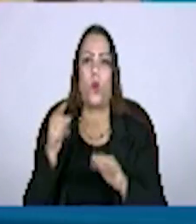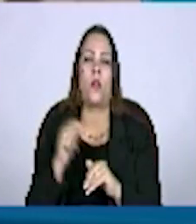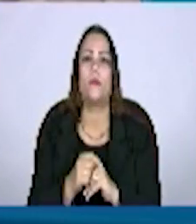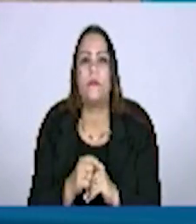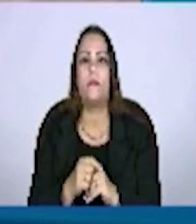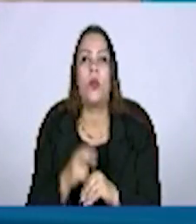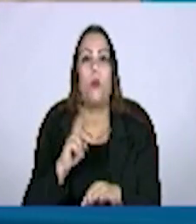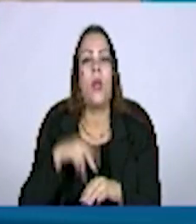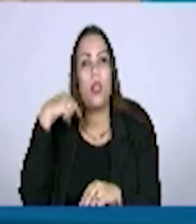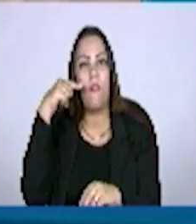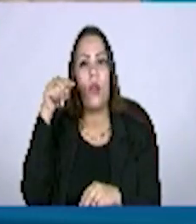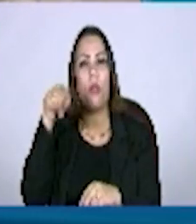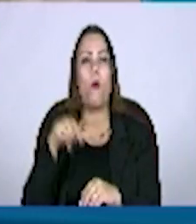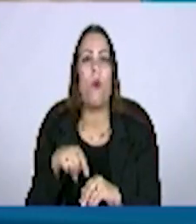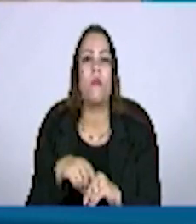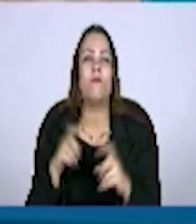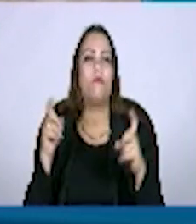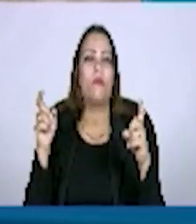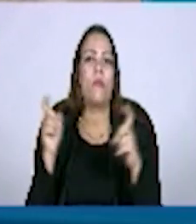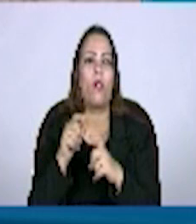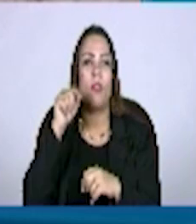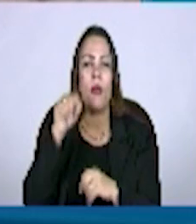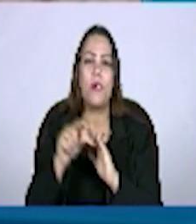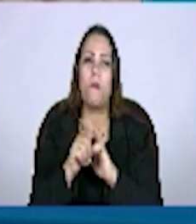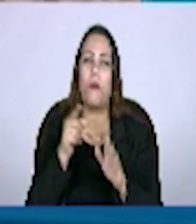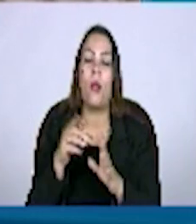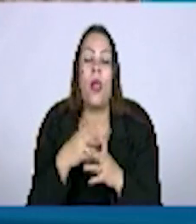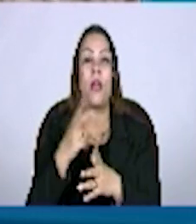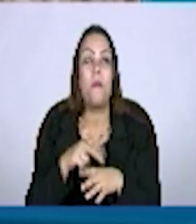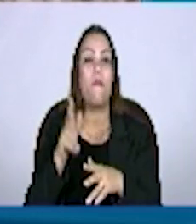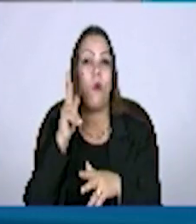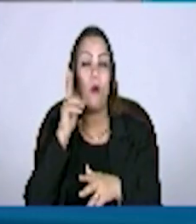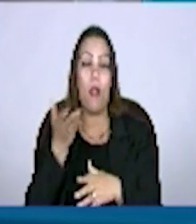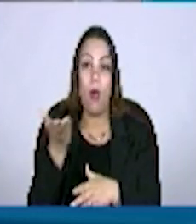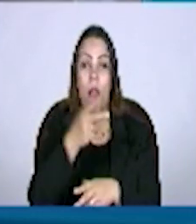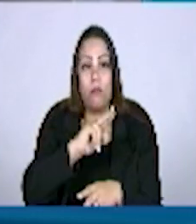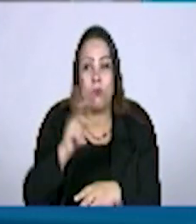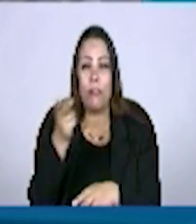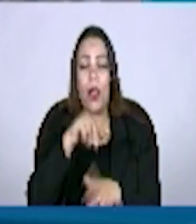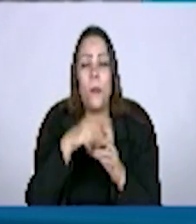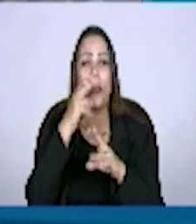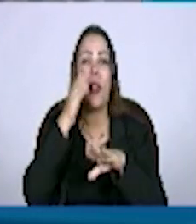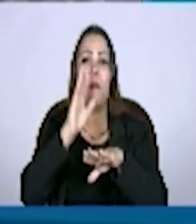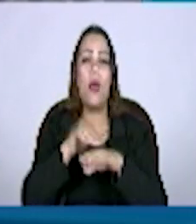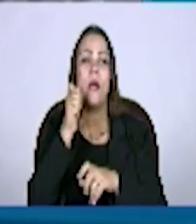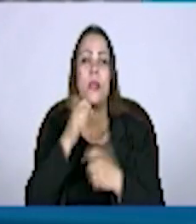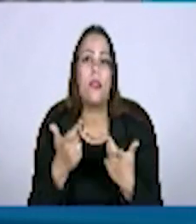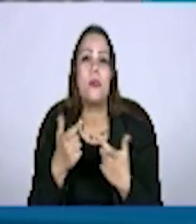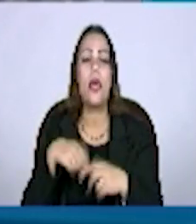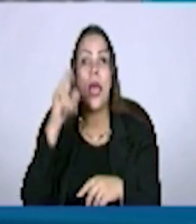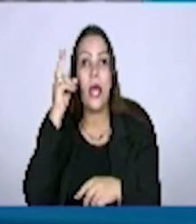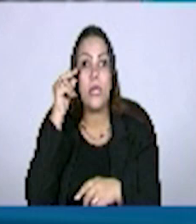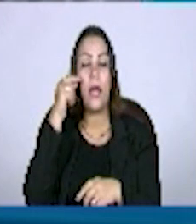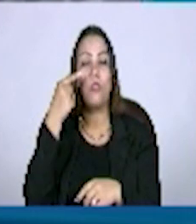وبتعتبر ان هو ضد هذا الامر لكن في وسائل اعلام اخرى بتتكلم على ان هي بتنتظر ان اسرائيل